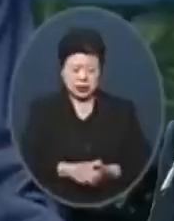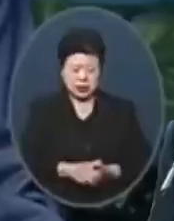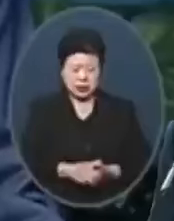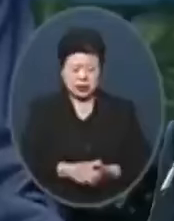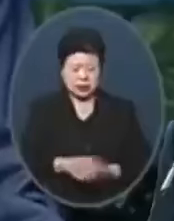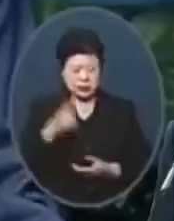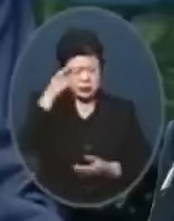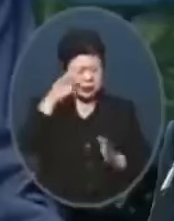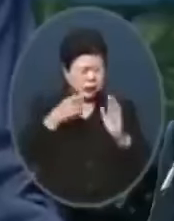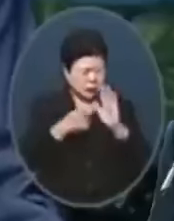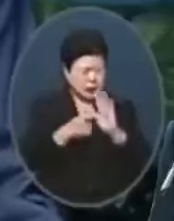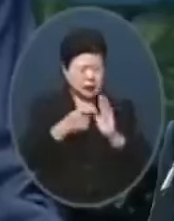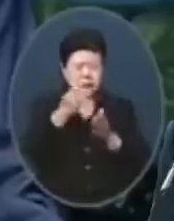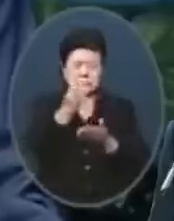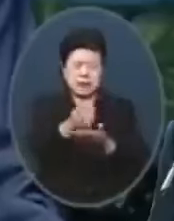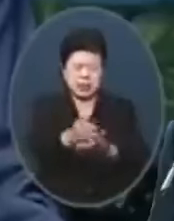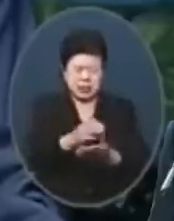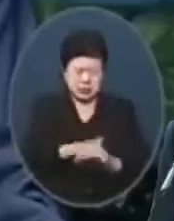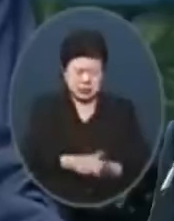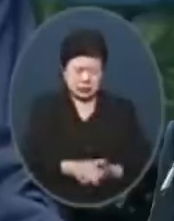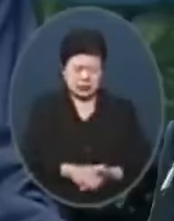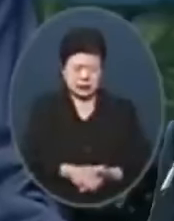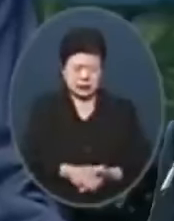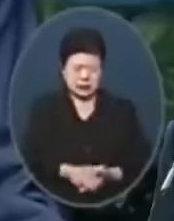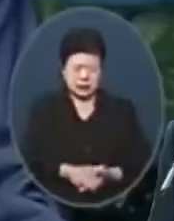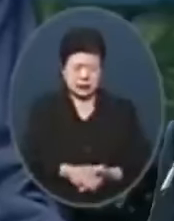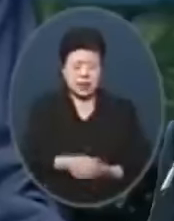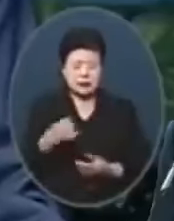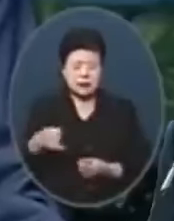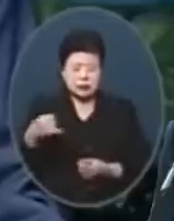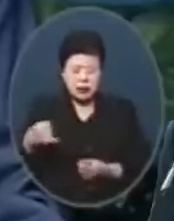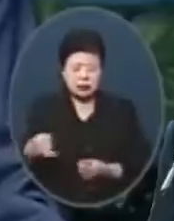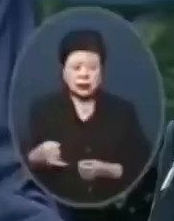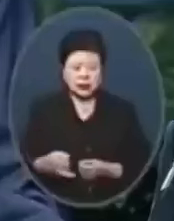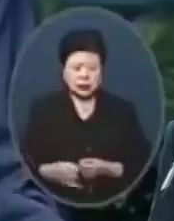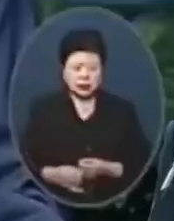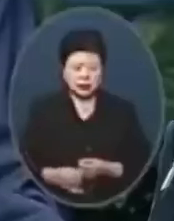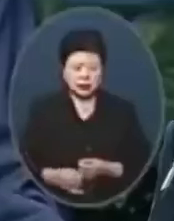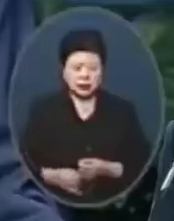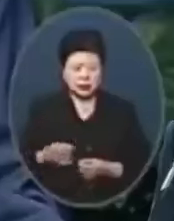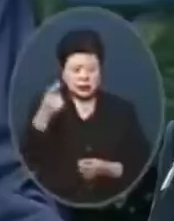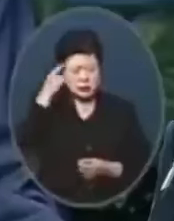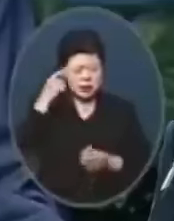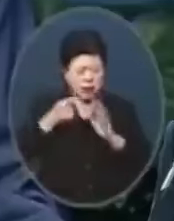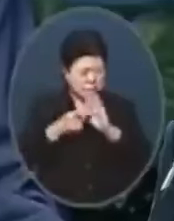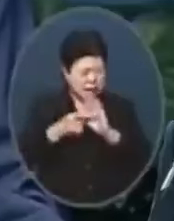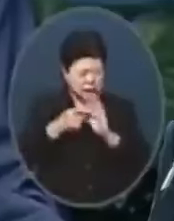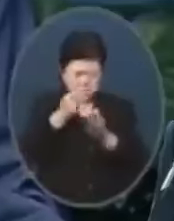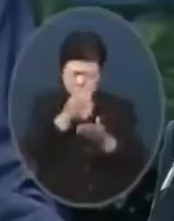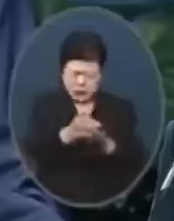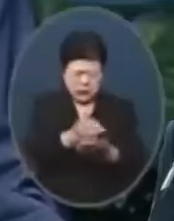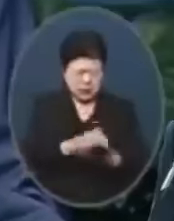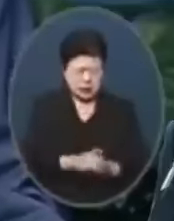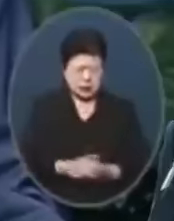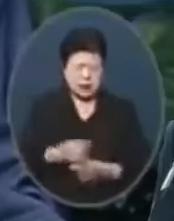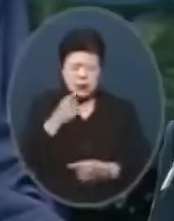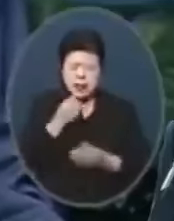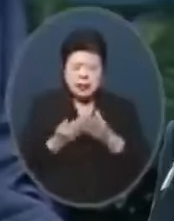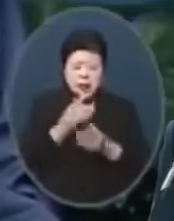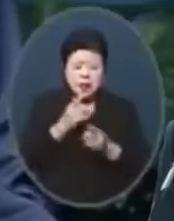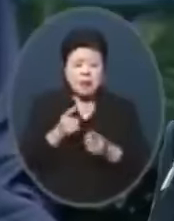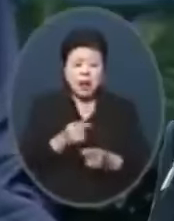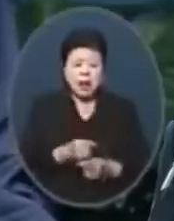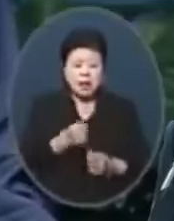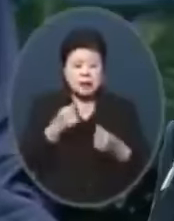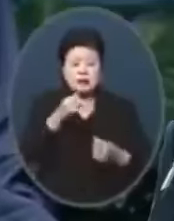부정적인 말을 하지 말아야 돼요. 자녀들을 향해서도 부정적인 말을 하지 말아야 돼요. 우리 입에서 나오는 말이 그렇게